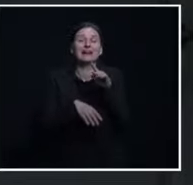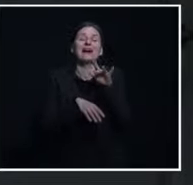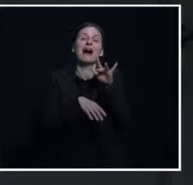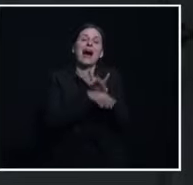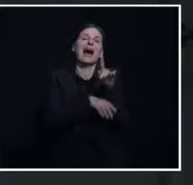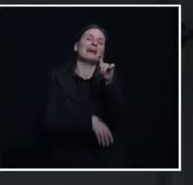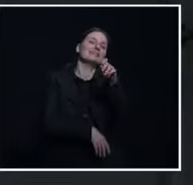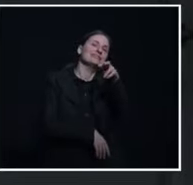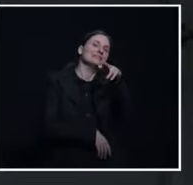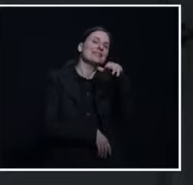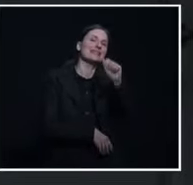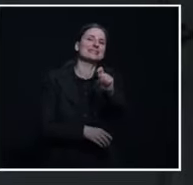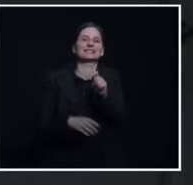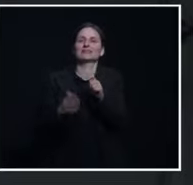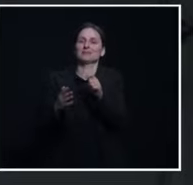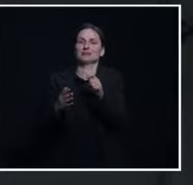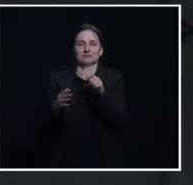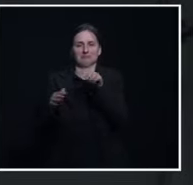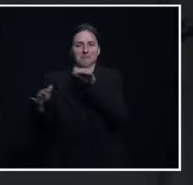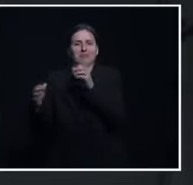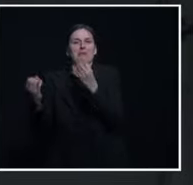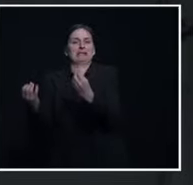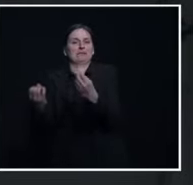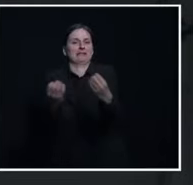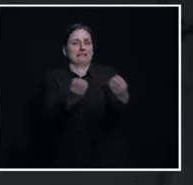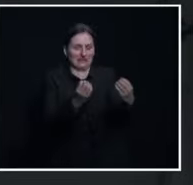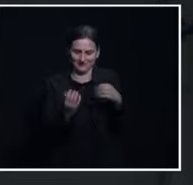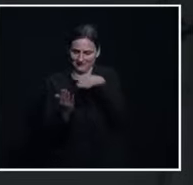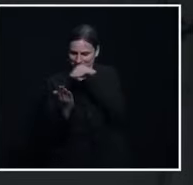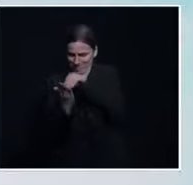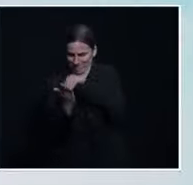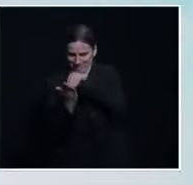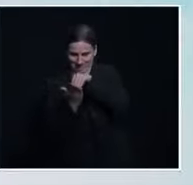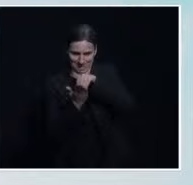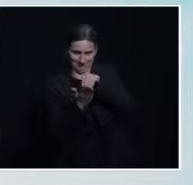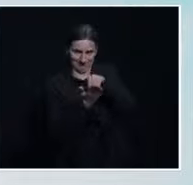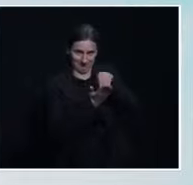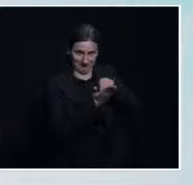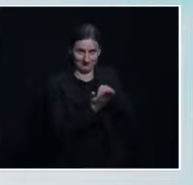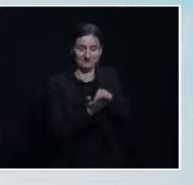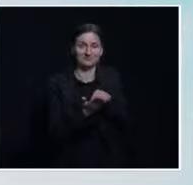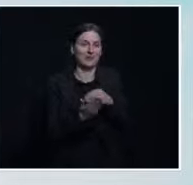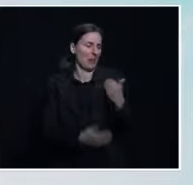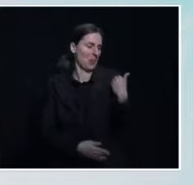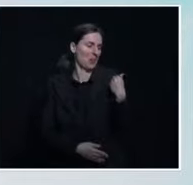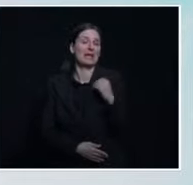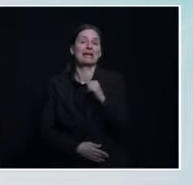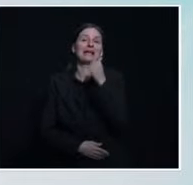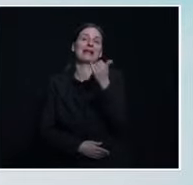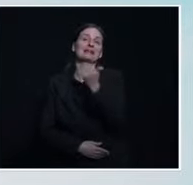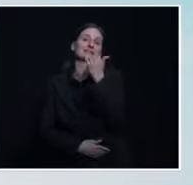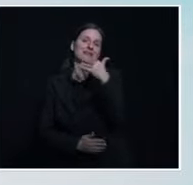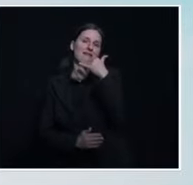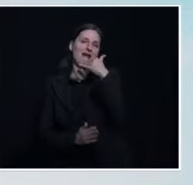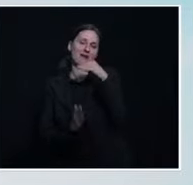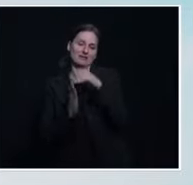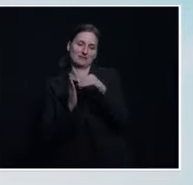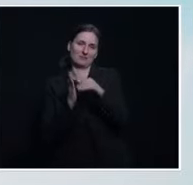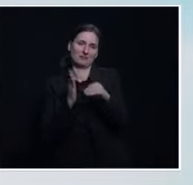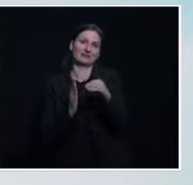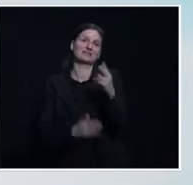antiziganistische Vorfälle flächendeckend dokumentiert. Der erste Jahresbericht, der im